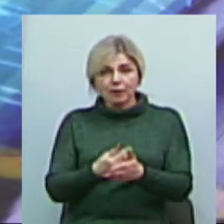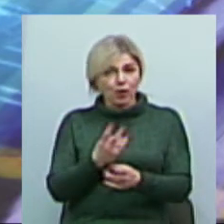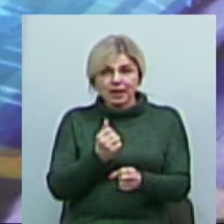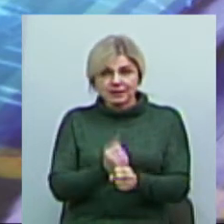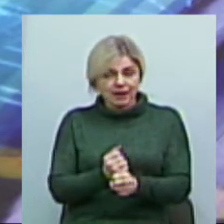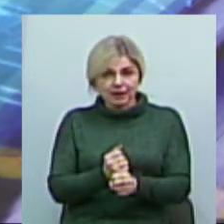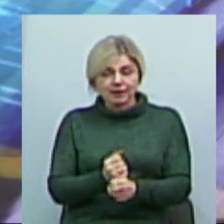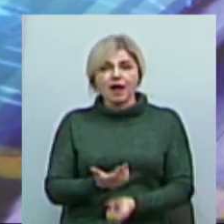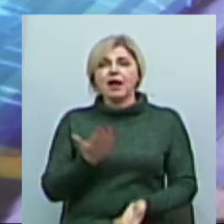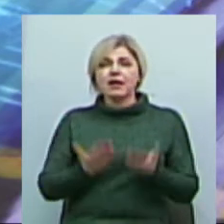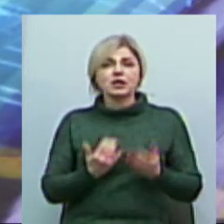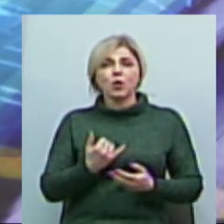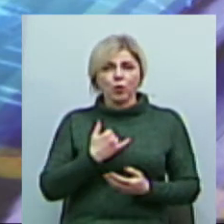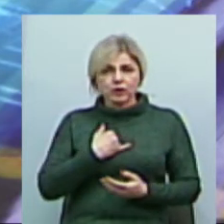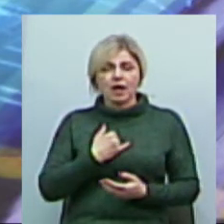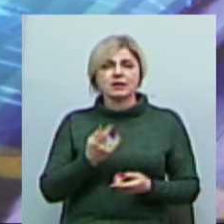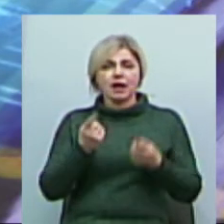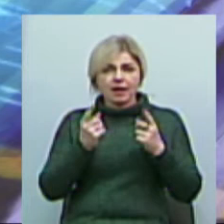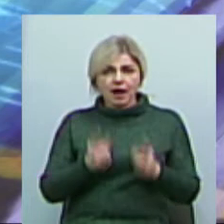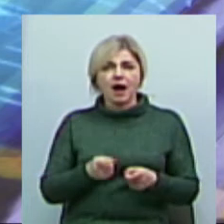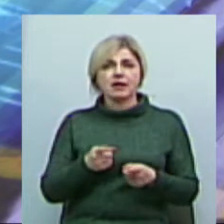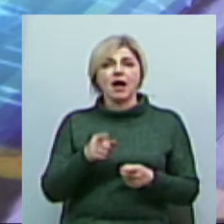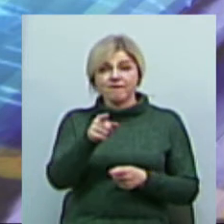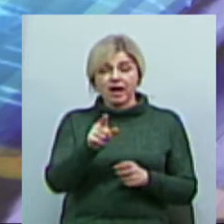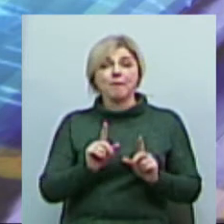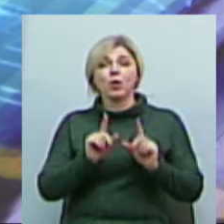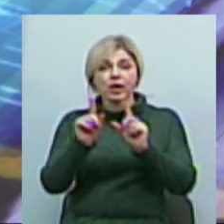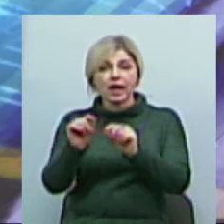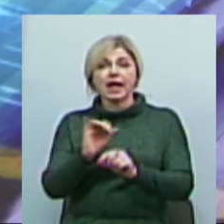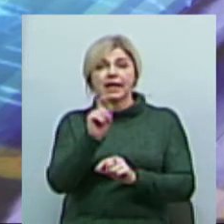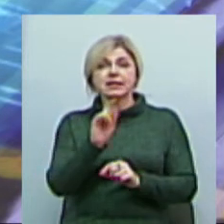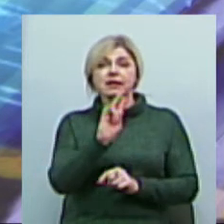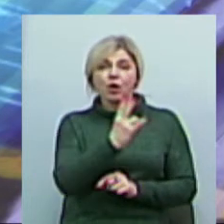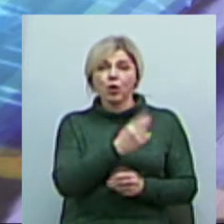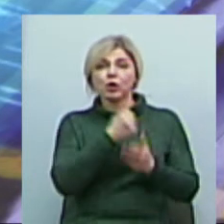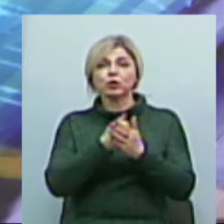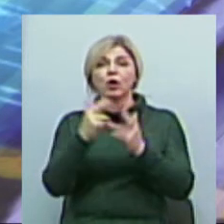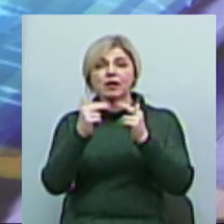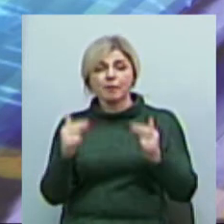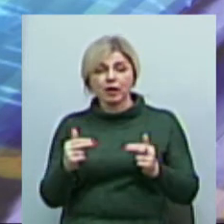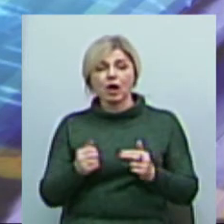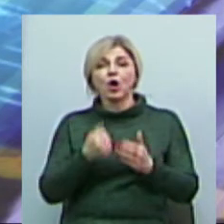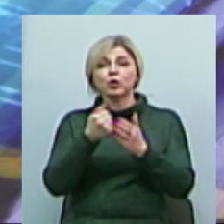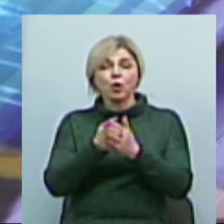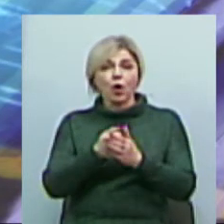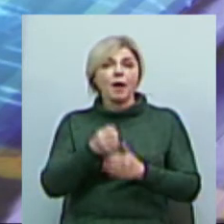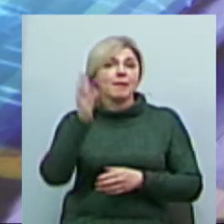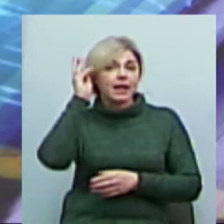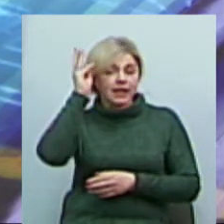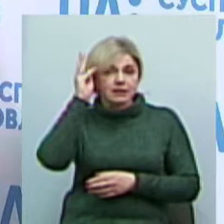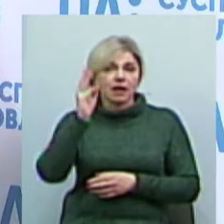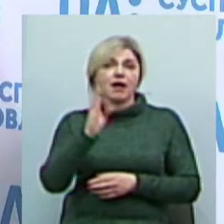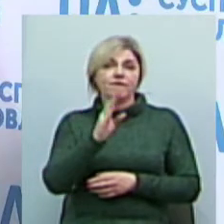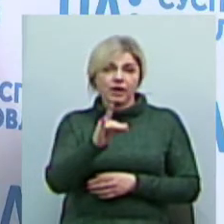нас реальность проедете вы с Николаева до Днепропетровска или до Крапивницкого, и вы увидите